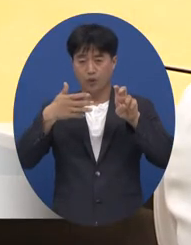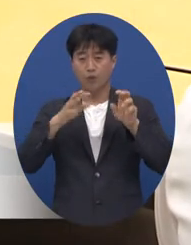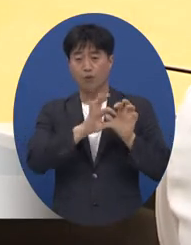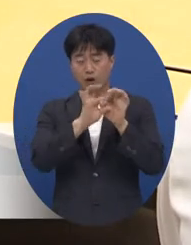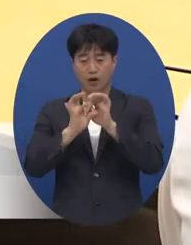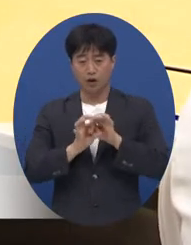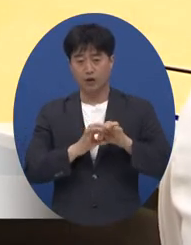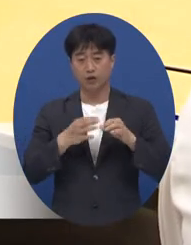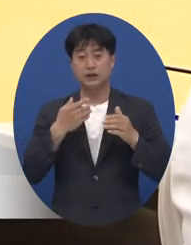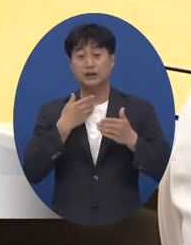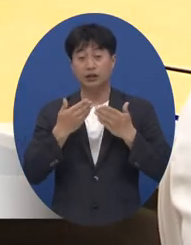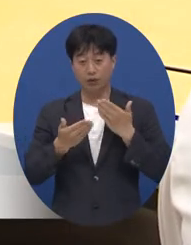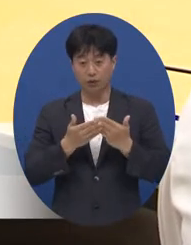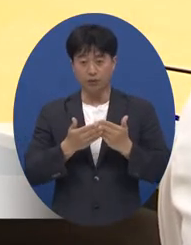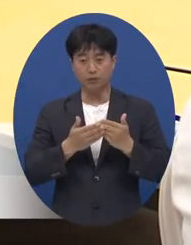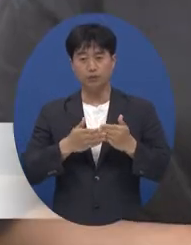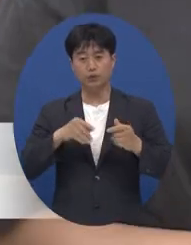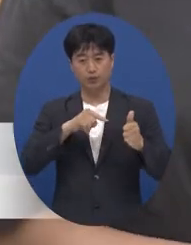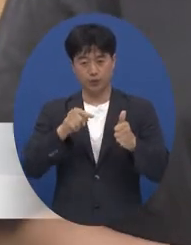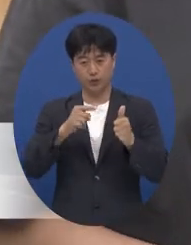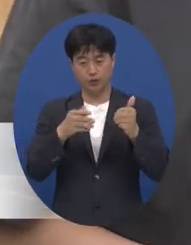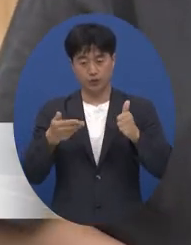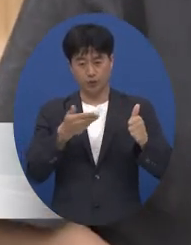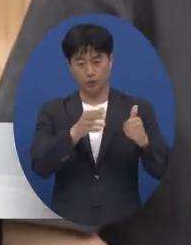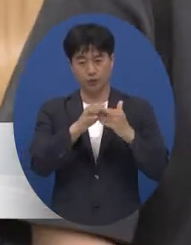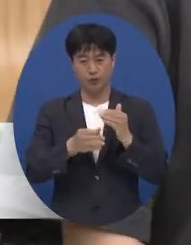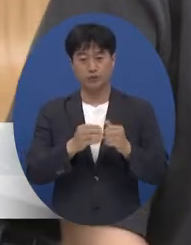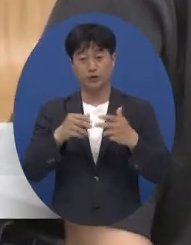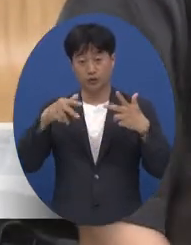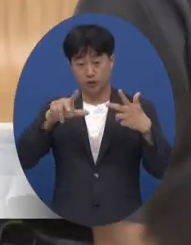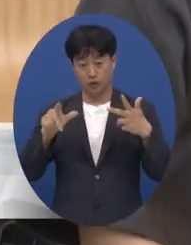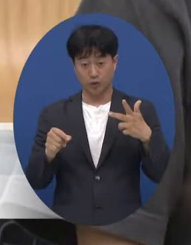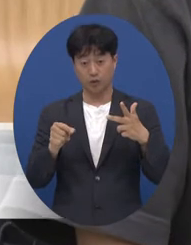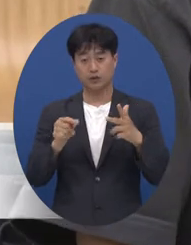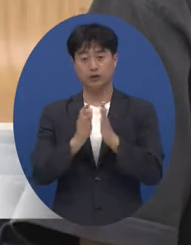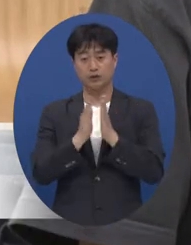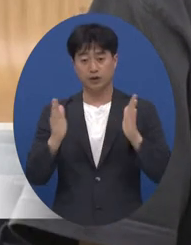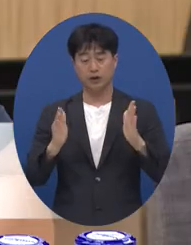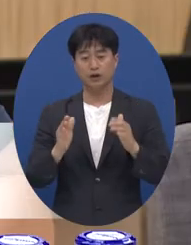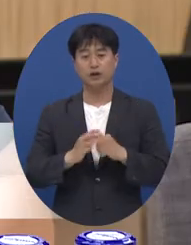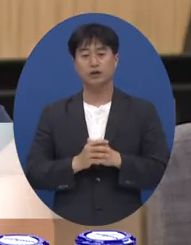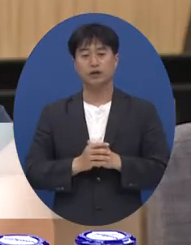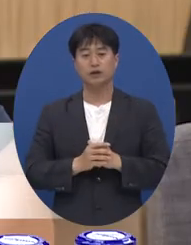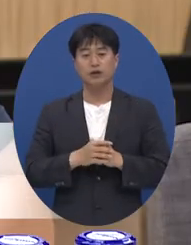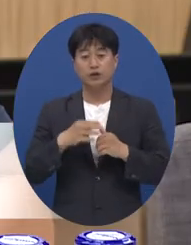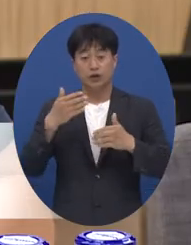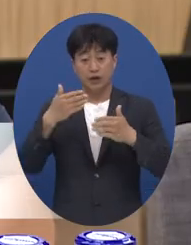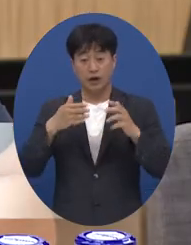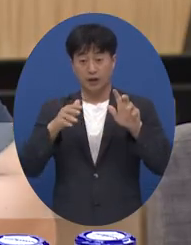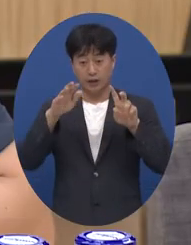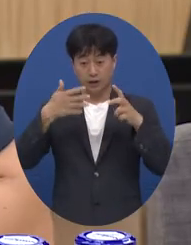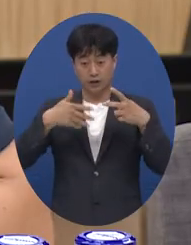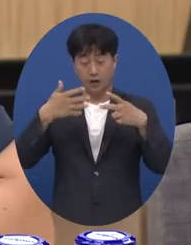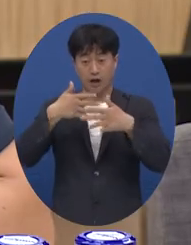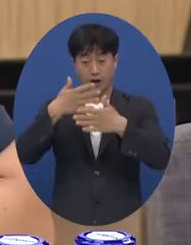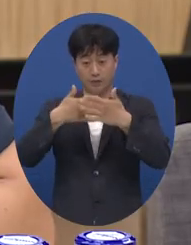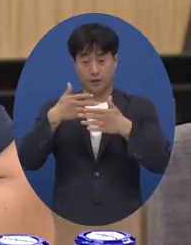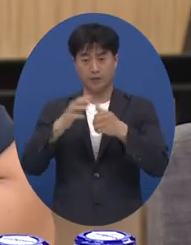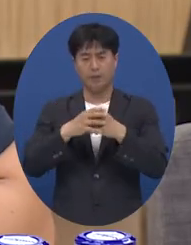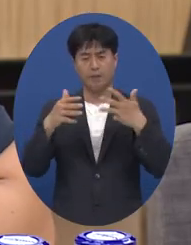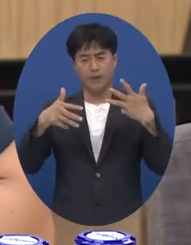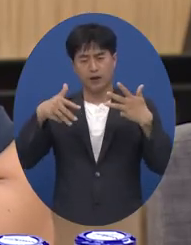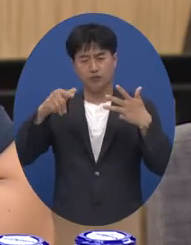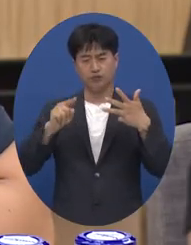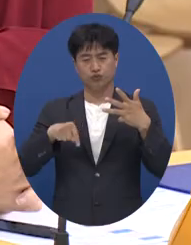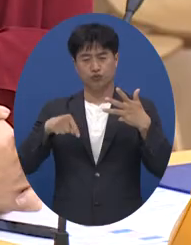체험과 교육을 제공하는 프로그램입니다. 올해 7월부터 개강한 이번 7기 경기도 영상아카데미는 총 8주간에